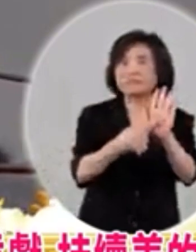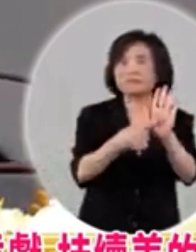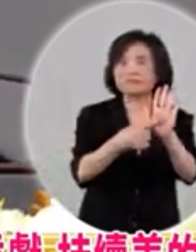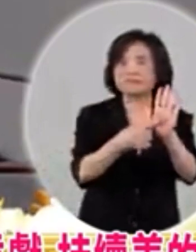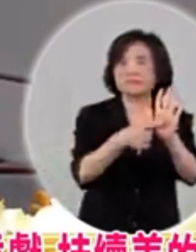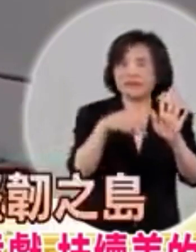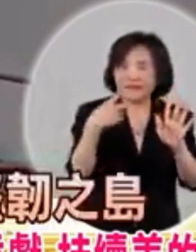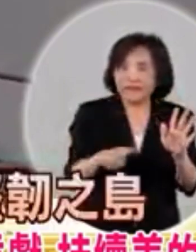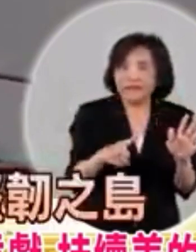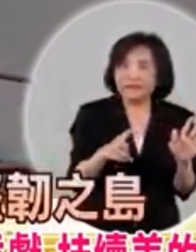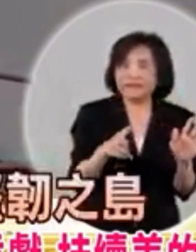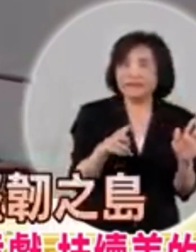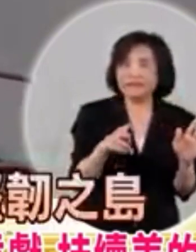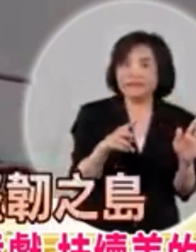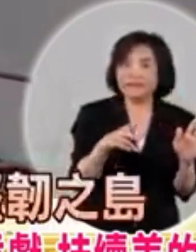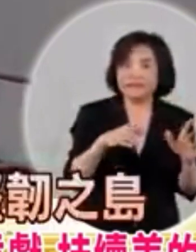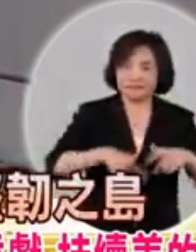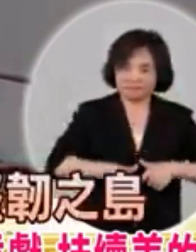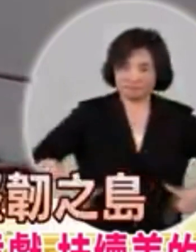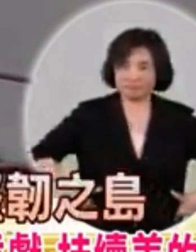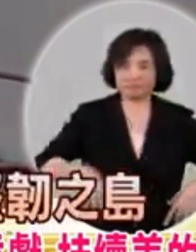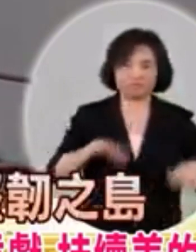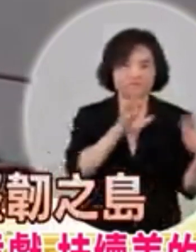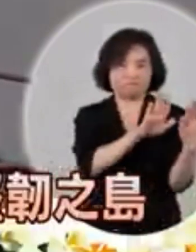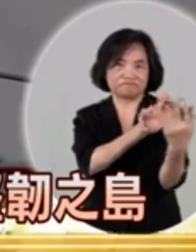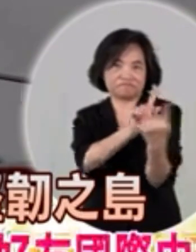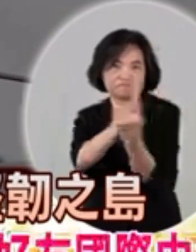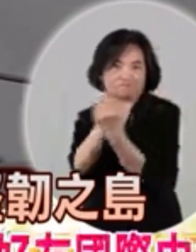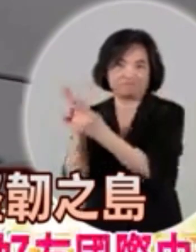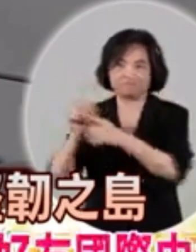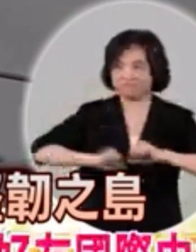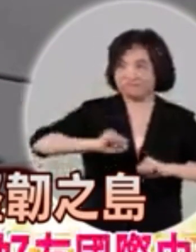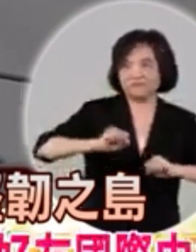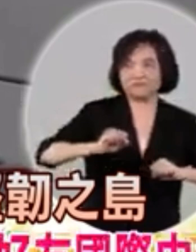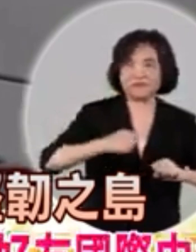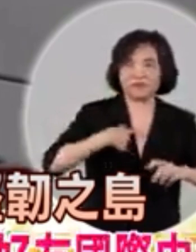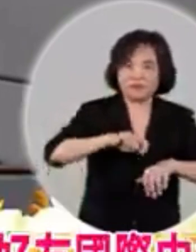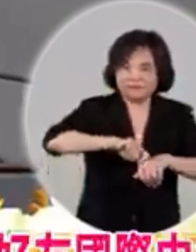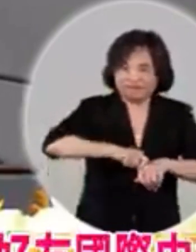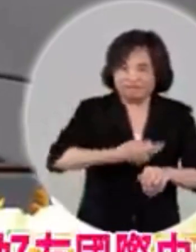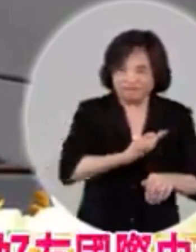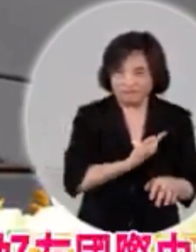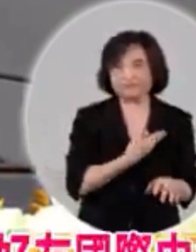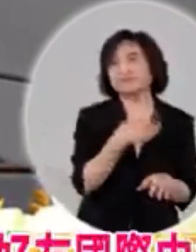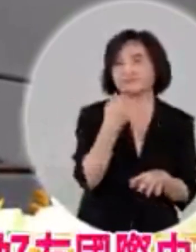且能够勇敢面对挑战的坚韧之岛。